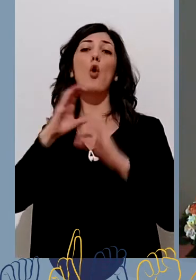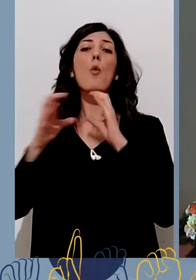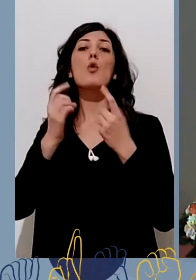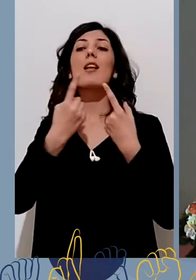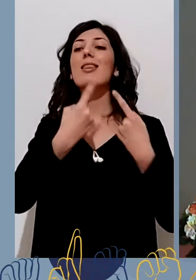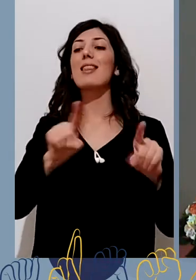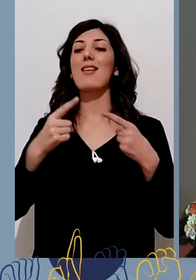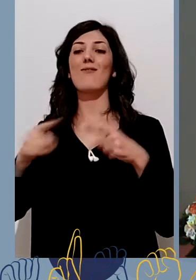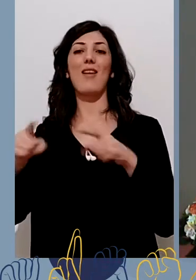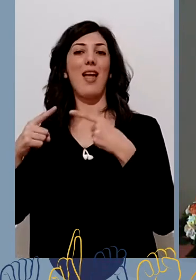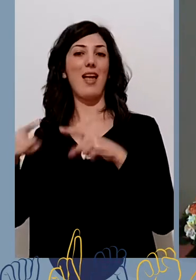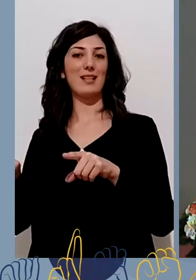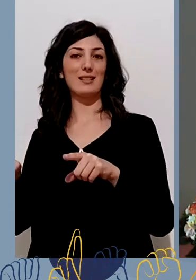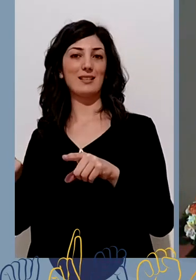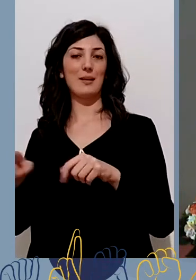adottate.